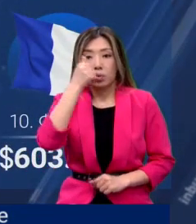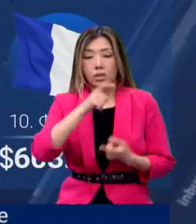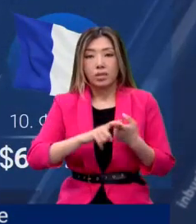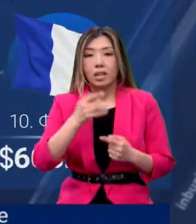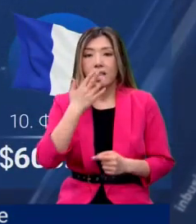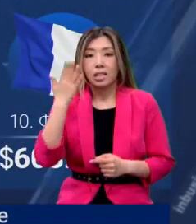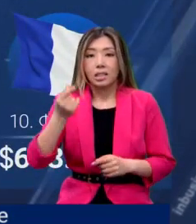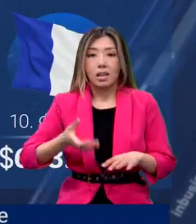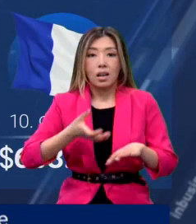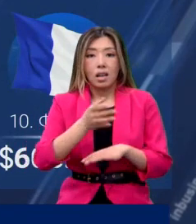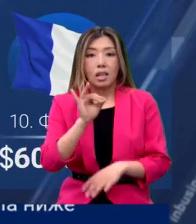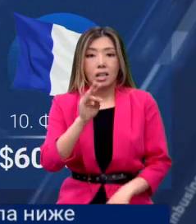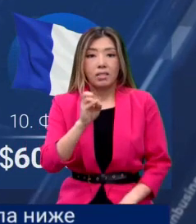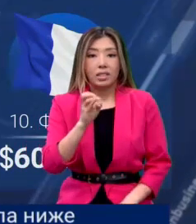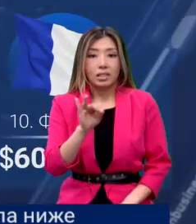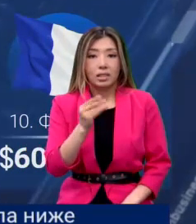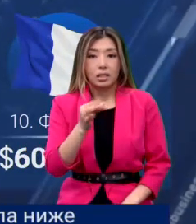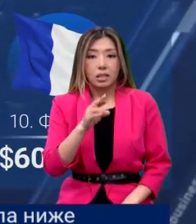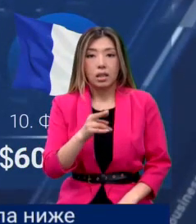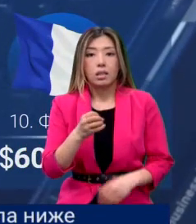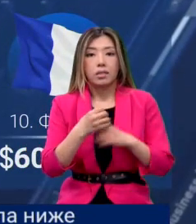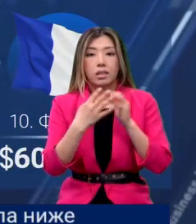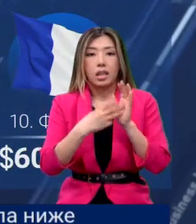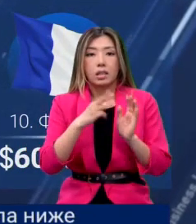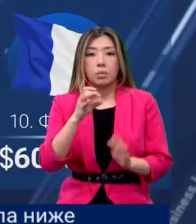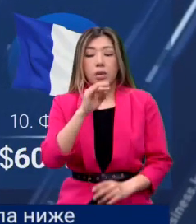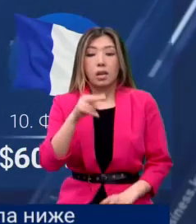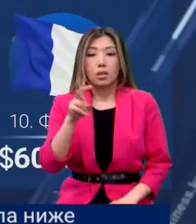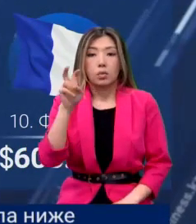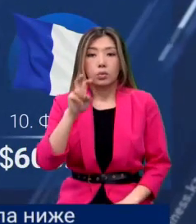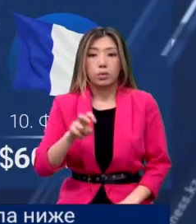инвестиций превысила 19 миллиардов долларов.